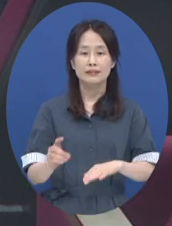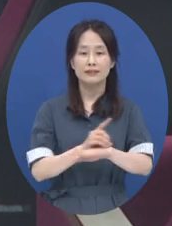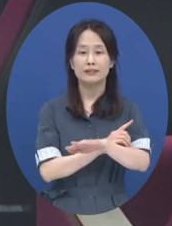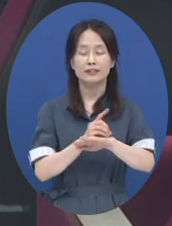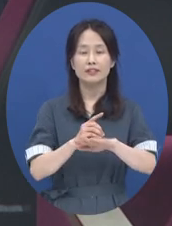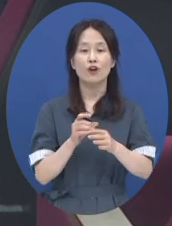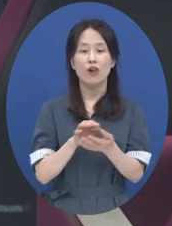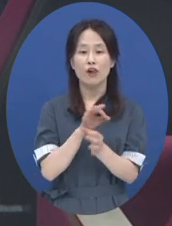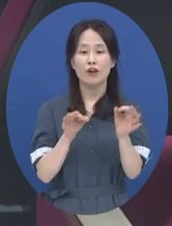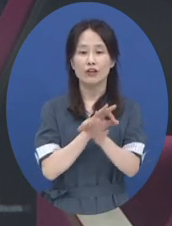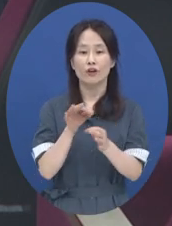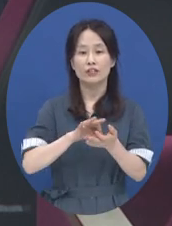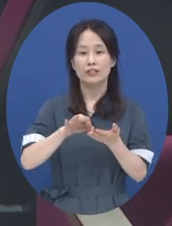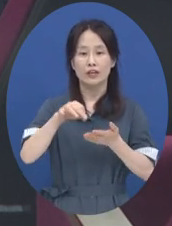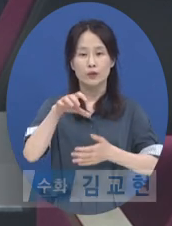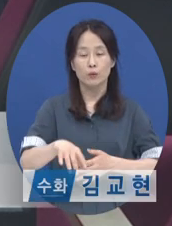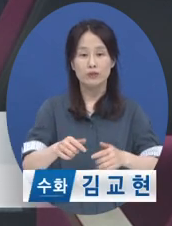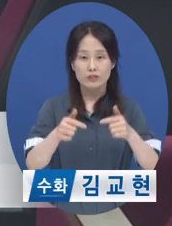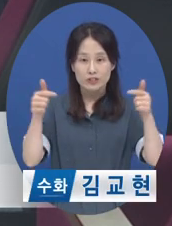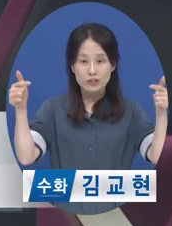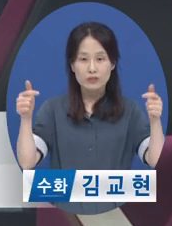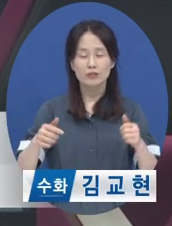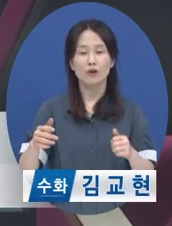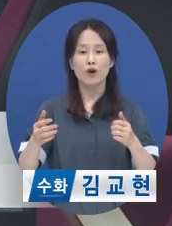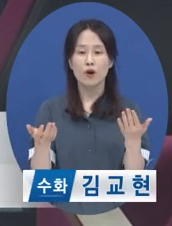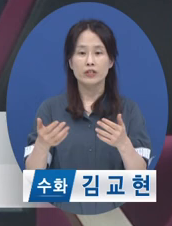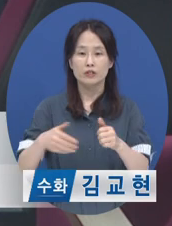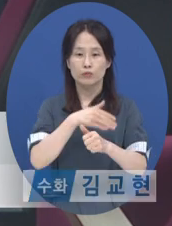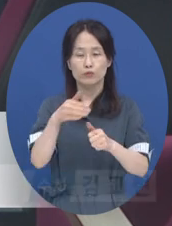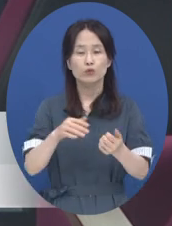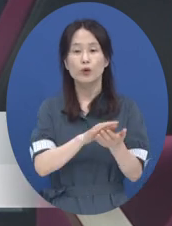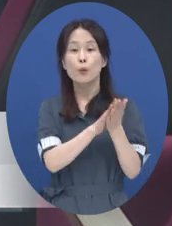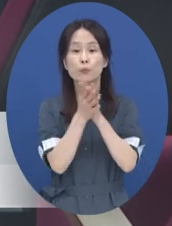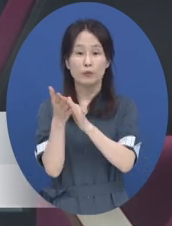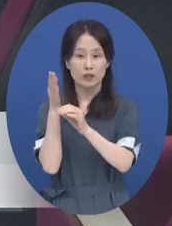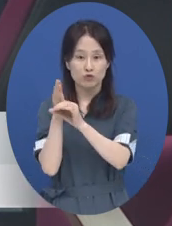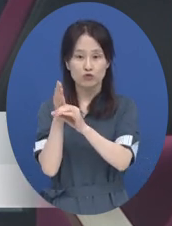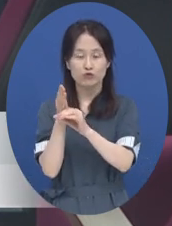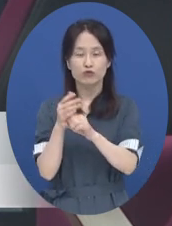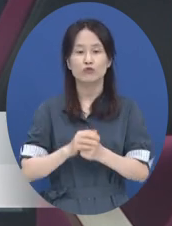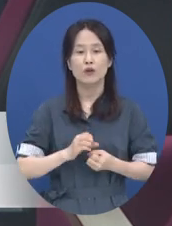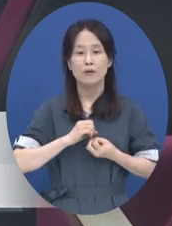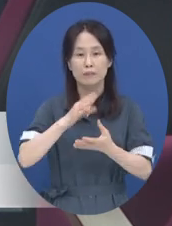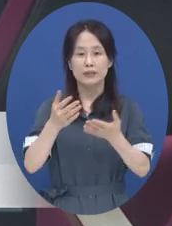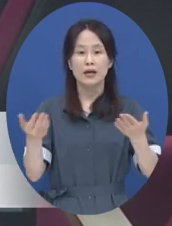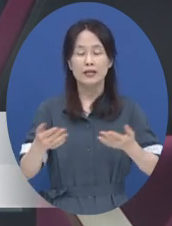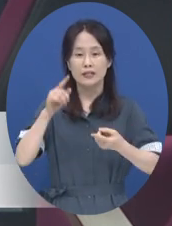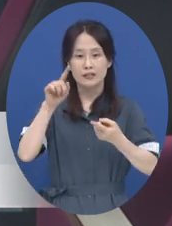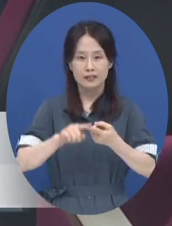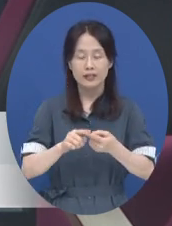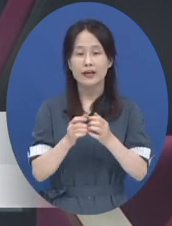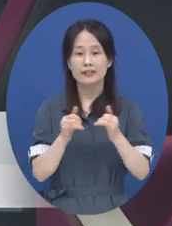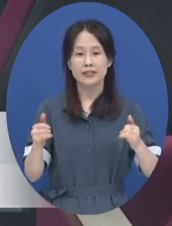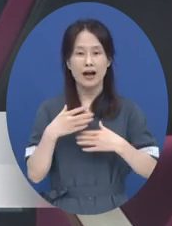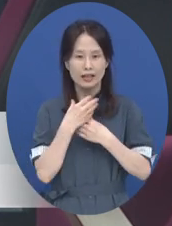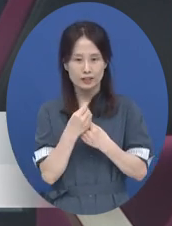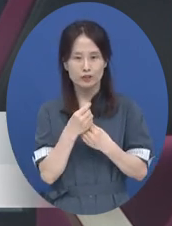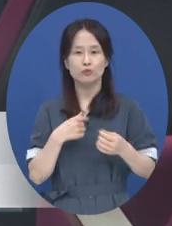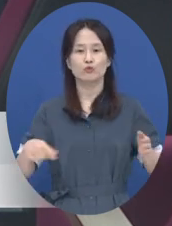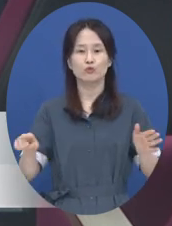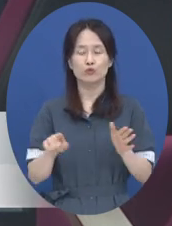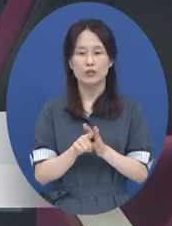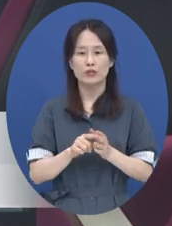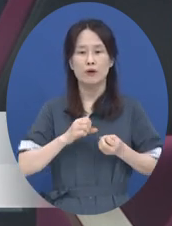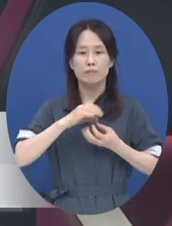디지털 플랫폼 노동이 확산되면서 노동 환경의 변화가 일어나고 있는데요. 경기도가 배달업종 플랫폼 노동자들의 안전을 위해